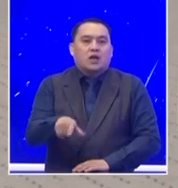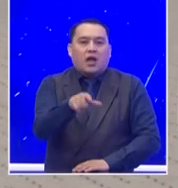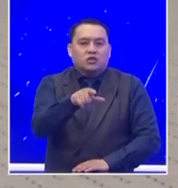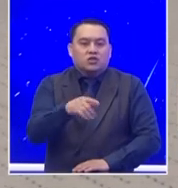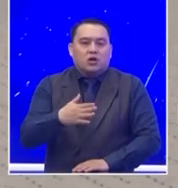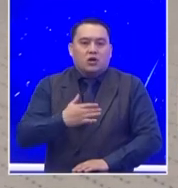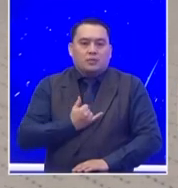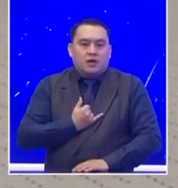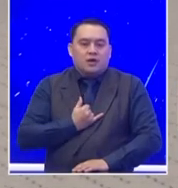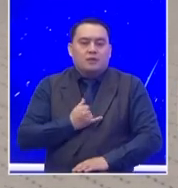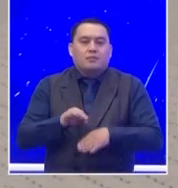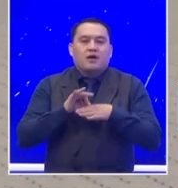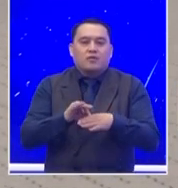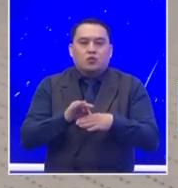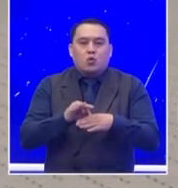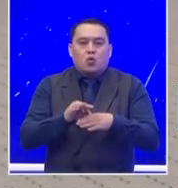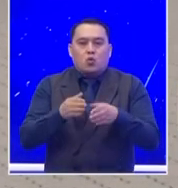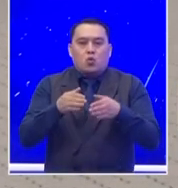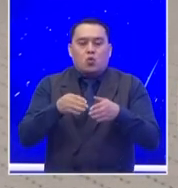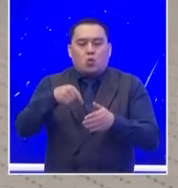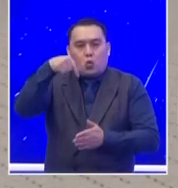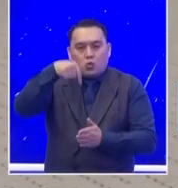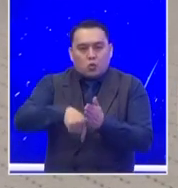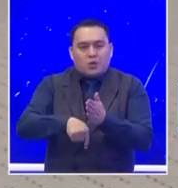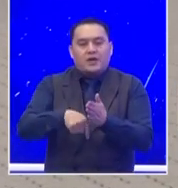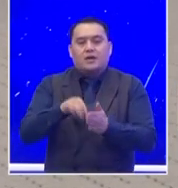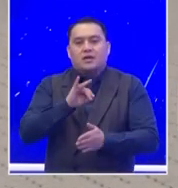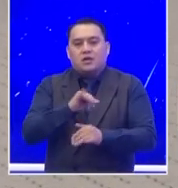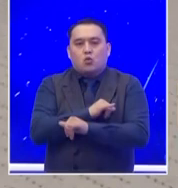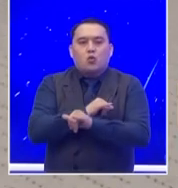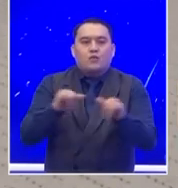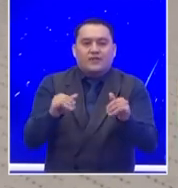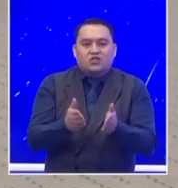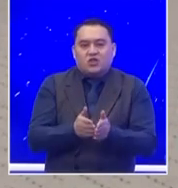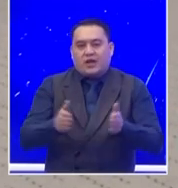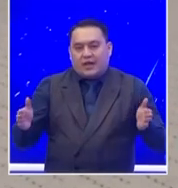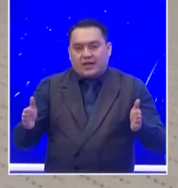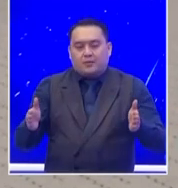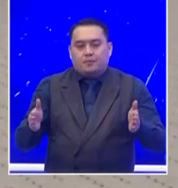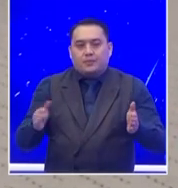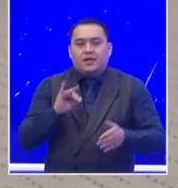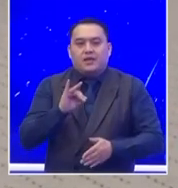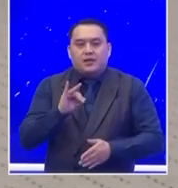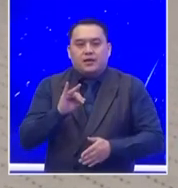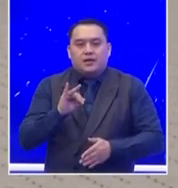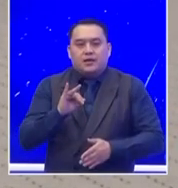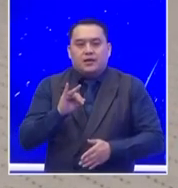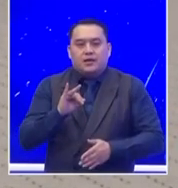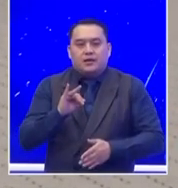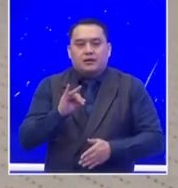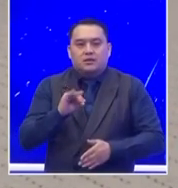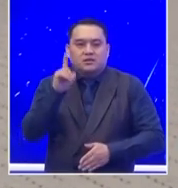там работы по дну углублению, берега выпрямлению, углублению, расширению